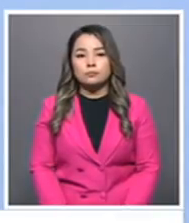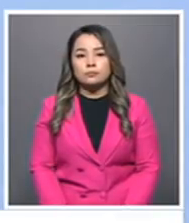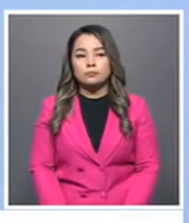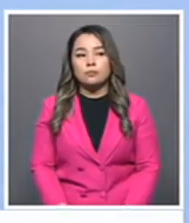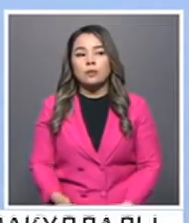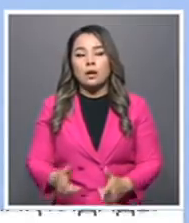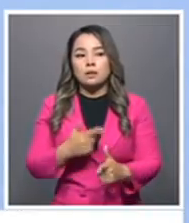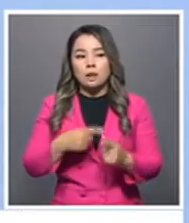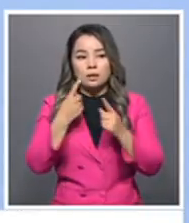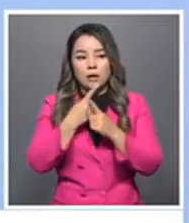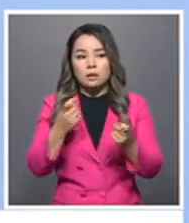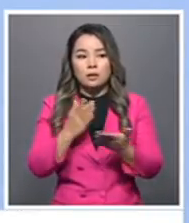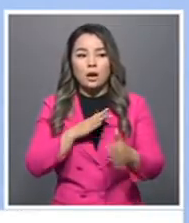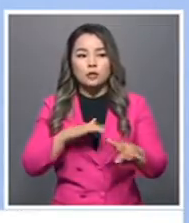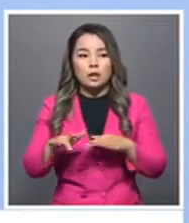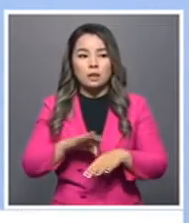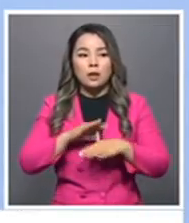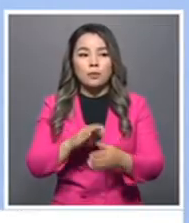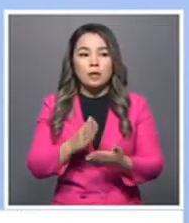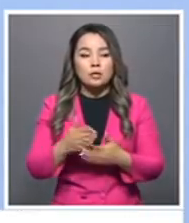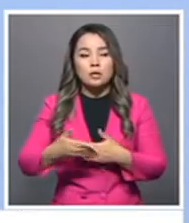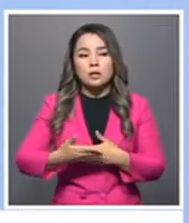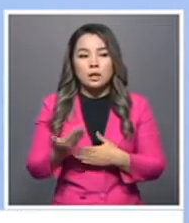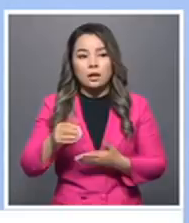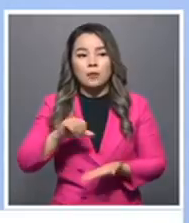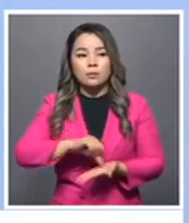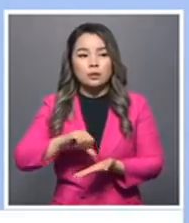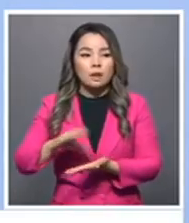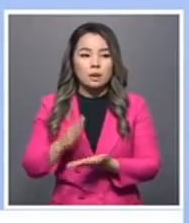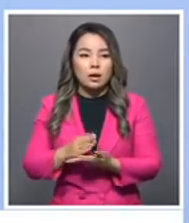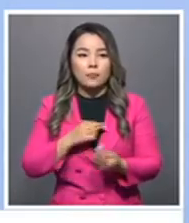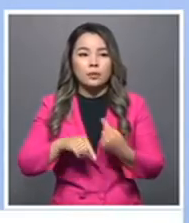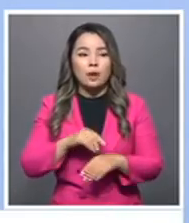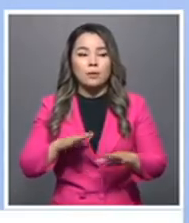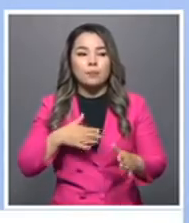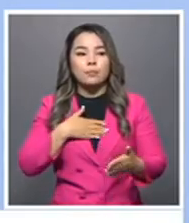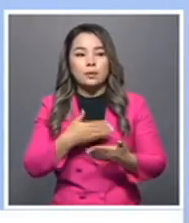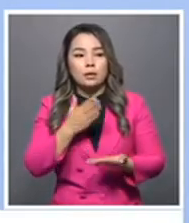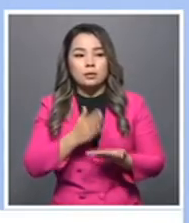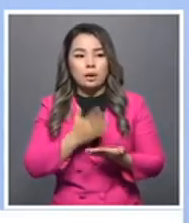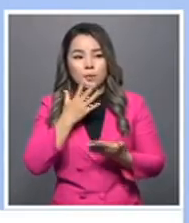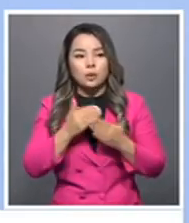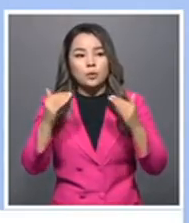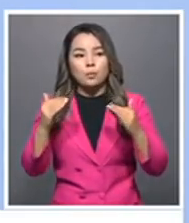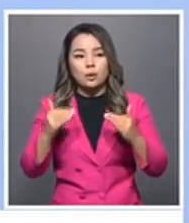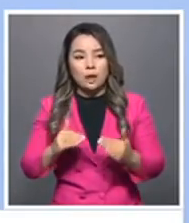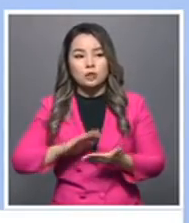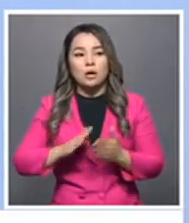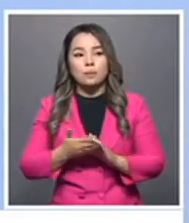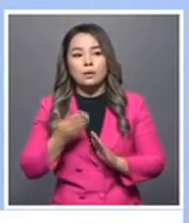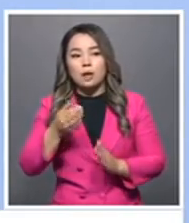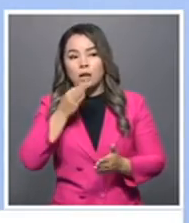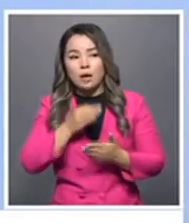Аталған шаралар сыртқы әсерлерден және іскерлік белсенділіктің төмендеуінен болатын